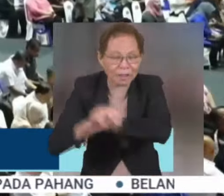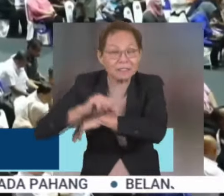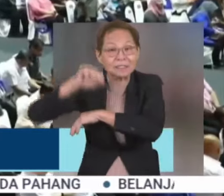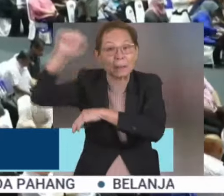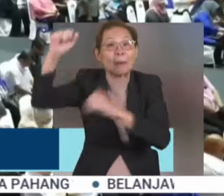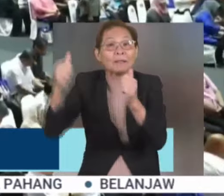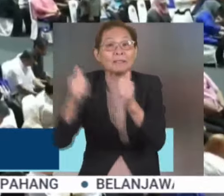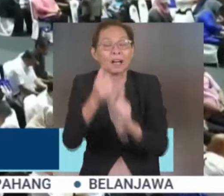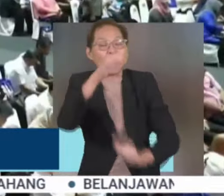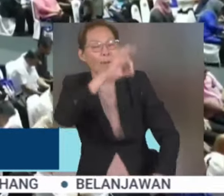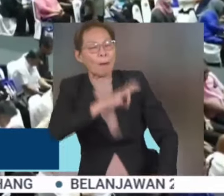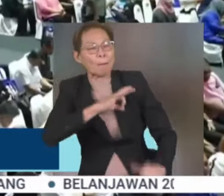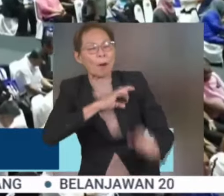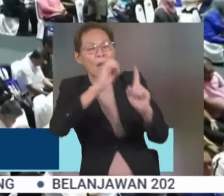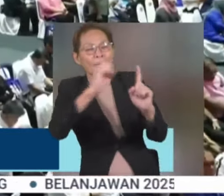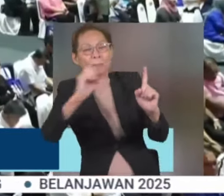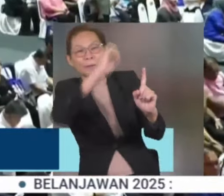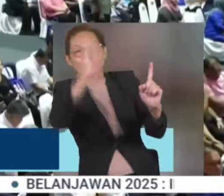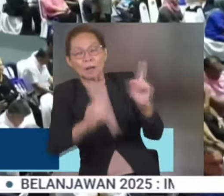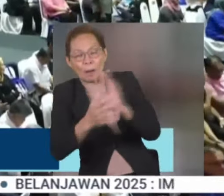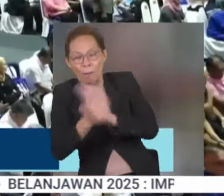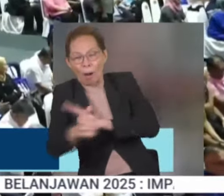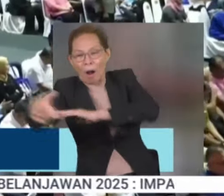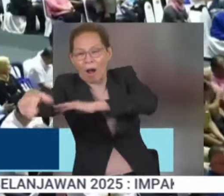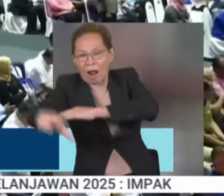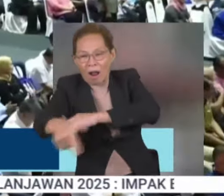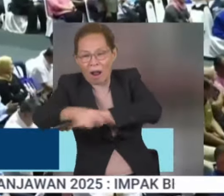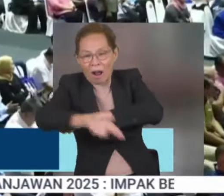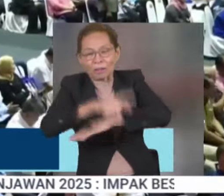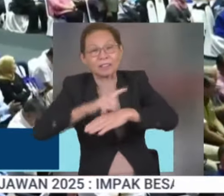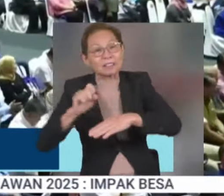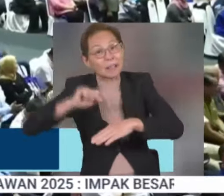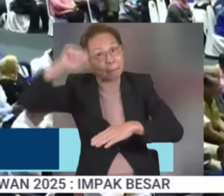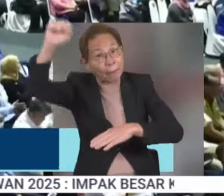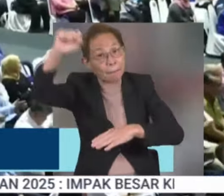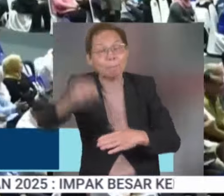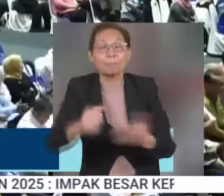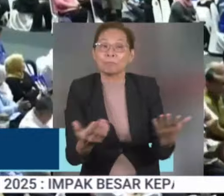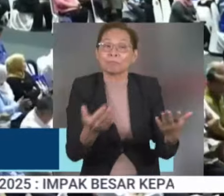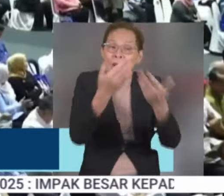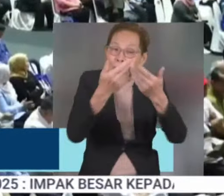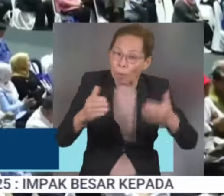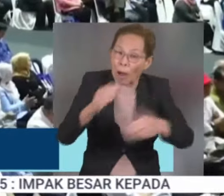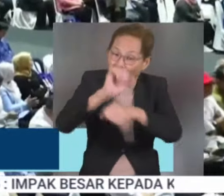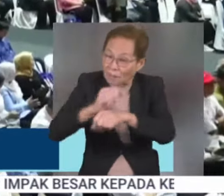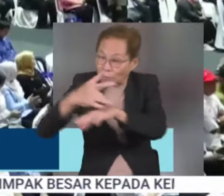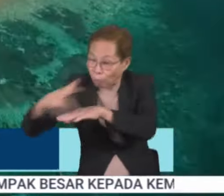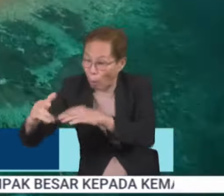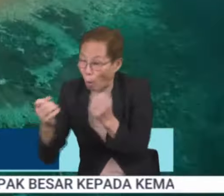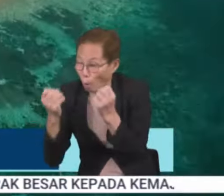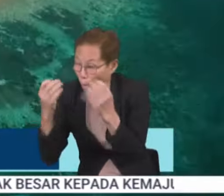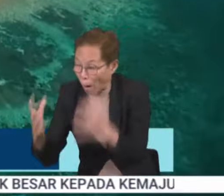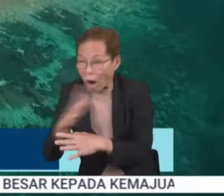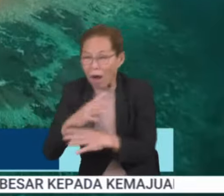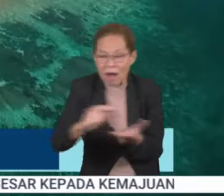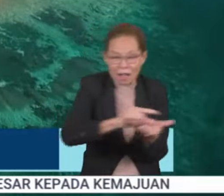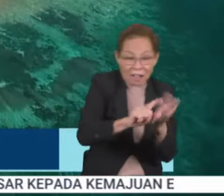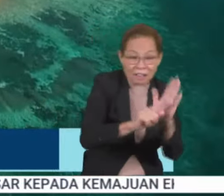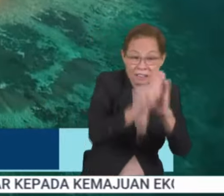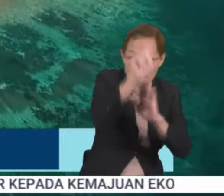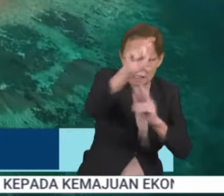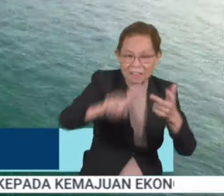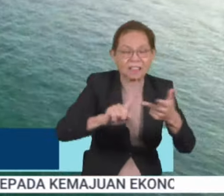bawah bayu dengan memanfaatkan sepenuhnya potensi lautan di negeri berkenaan. Antaranya membuka peluang pekerjaan yang banyak, pendapatan